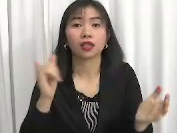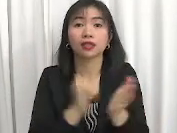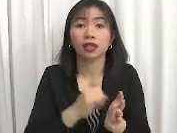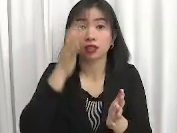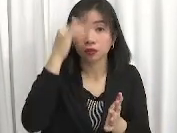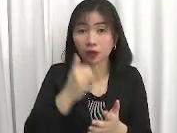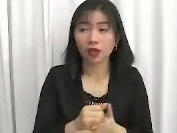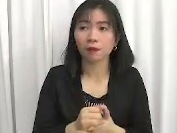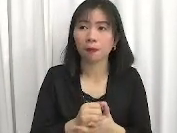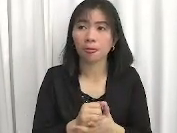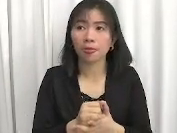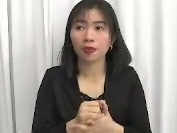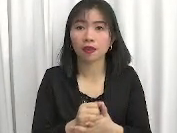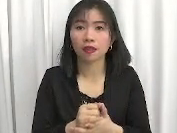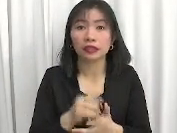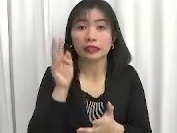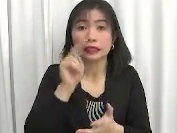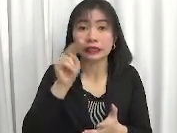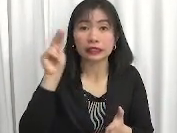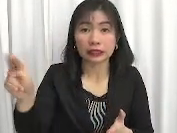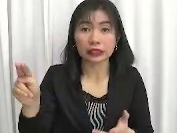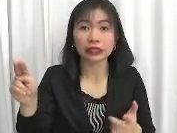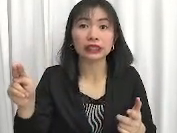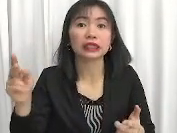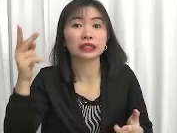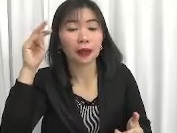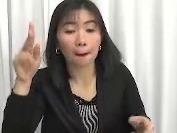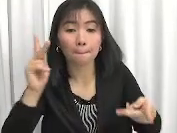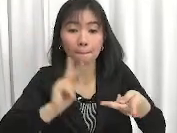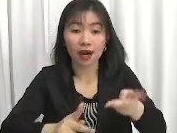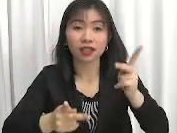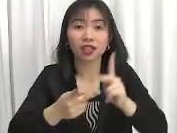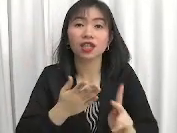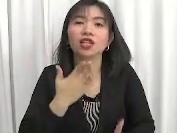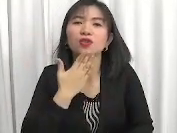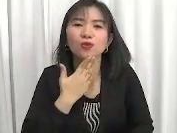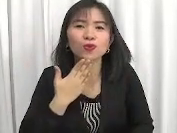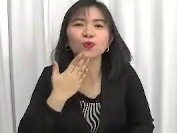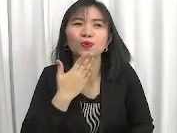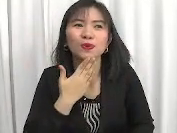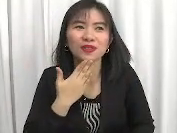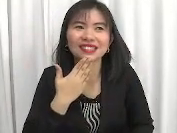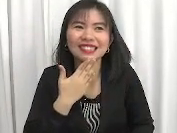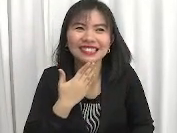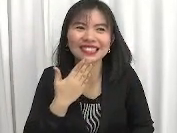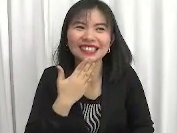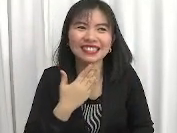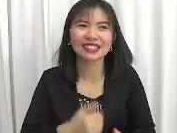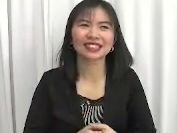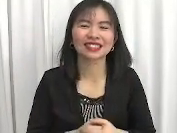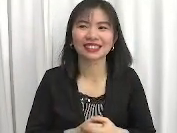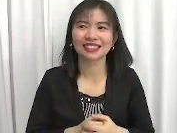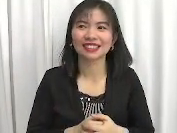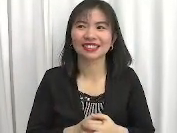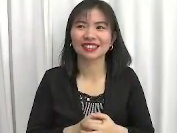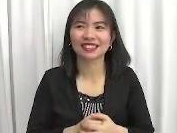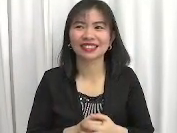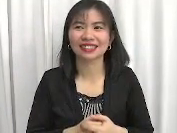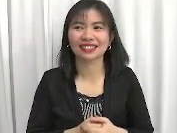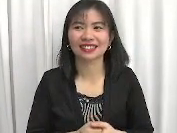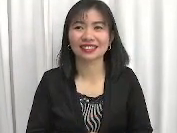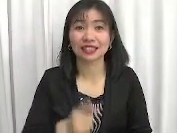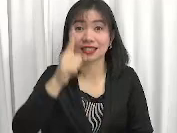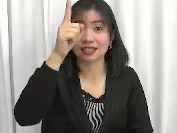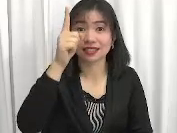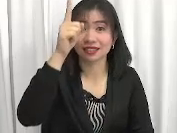kanya. Kumbaga eh, yung sweet and sour sauce. Oh, diba? Ayos ha. Oh, diba? Ikaw yung sweet, siya yung sour. Ako yung